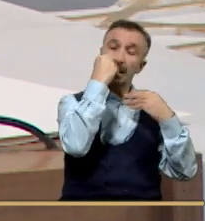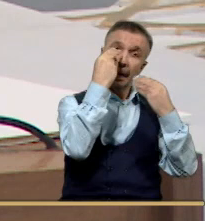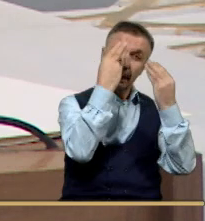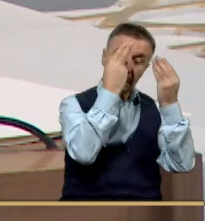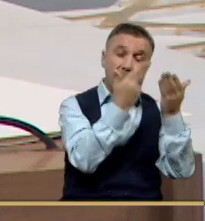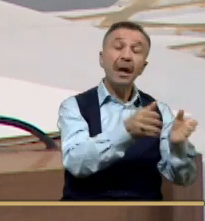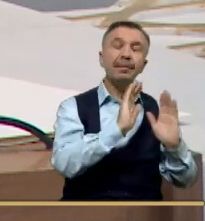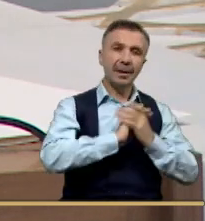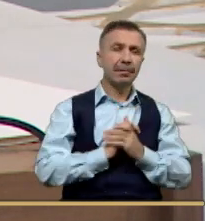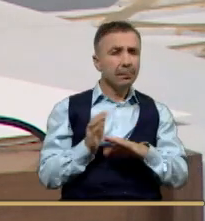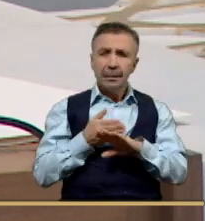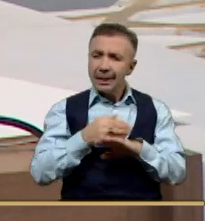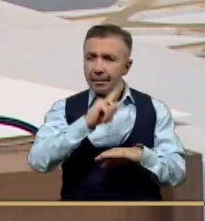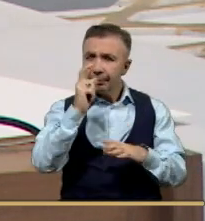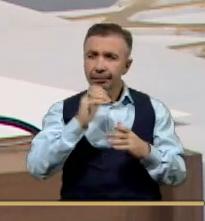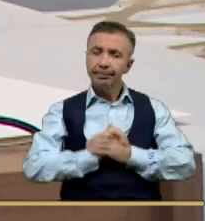Neden